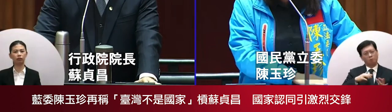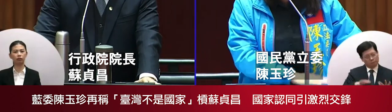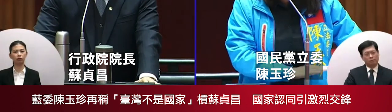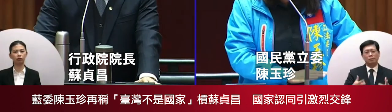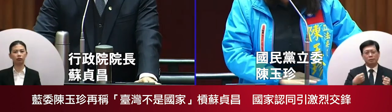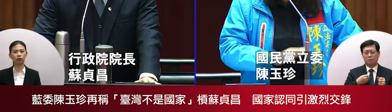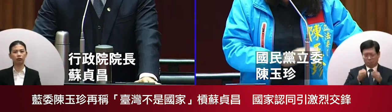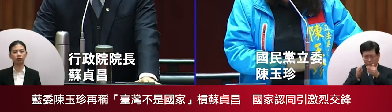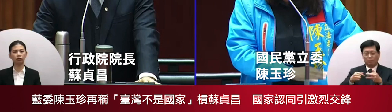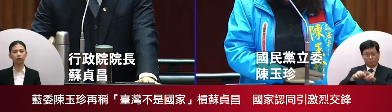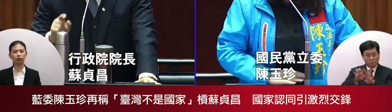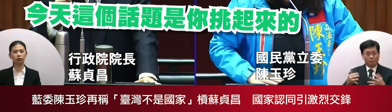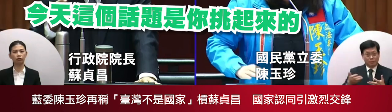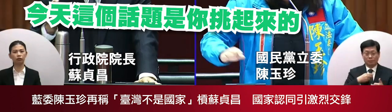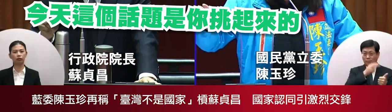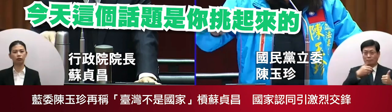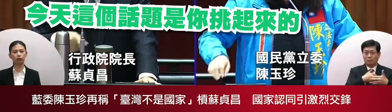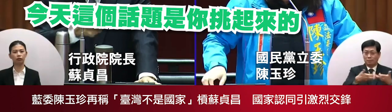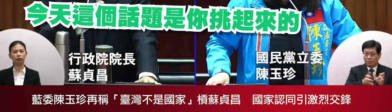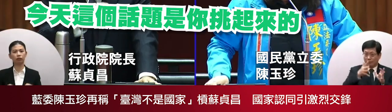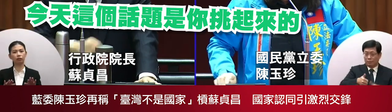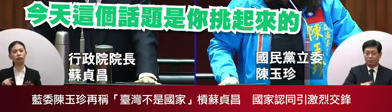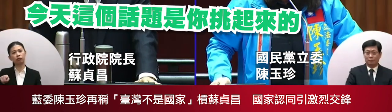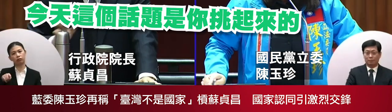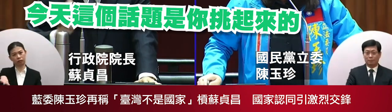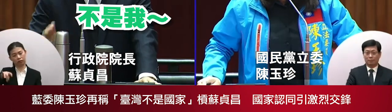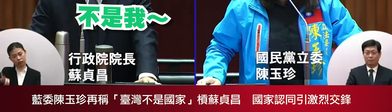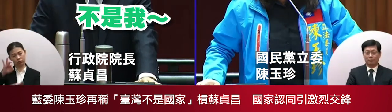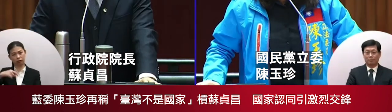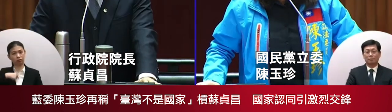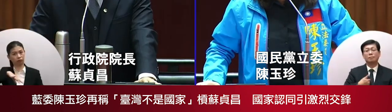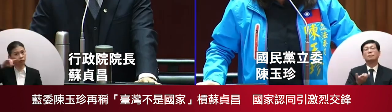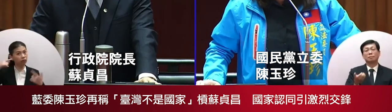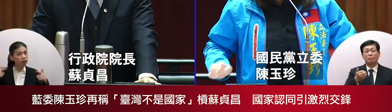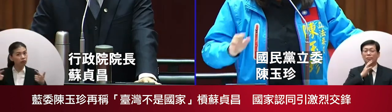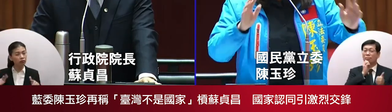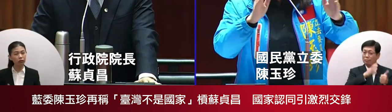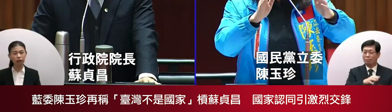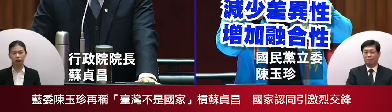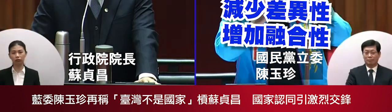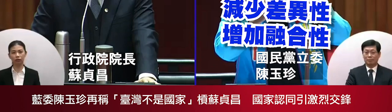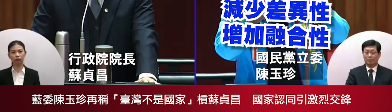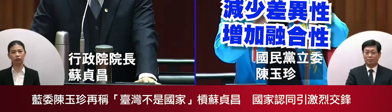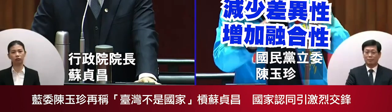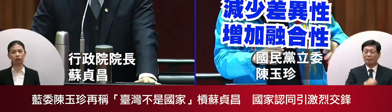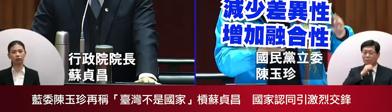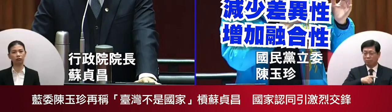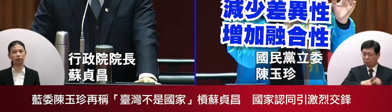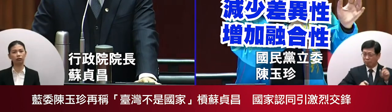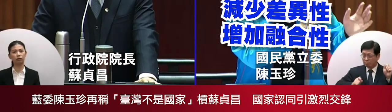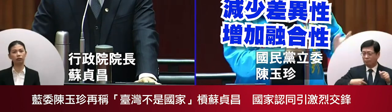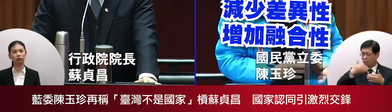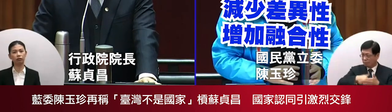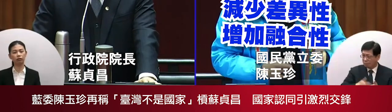今天就是一直要讲金门，我也要请交通部长上来。 今天这个话题是你挑起来，不是我。 我刚刚是要跟你讲，减少差异